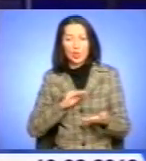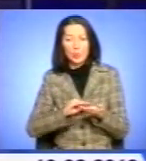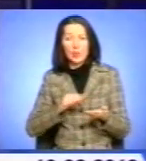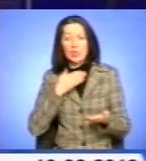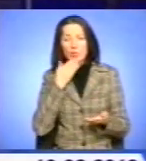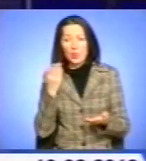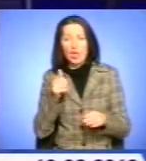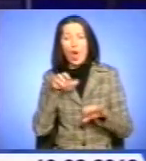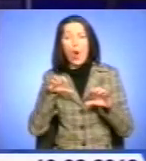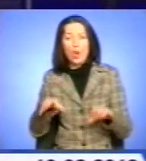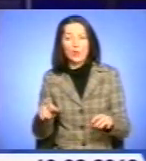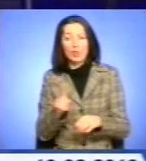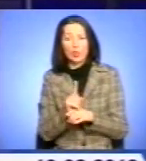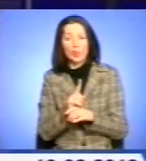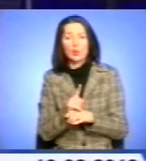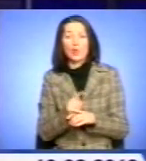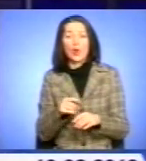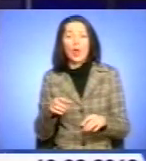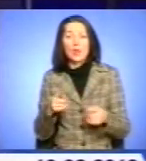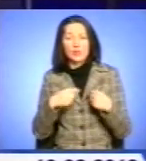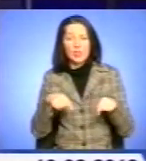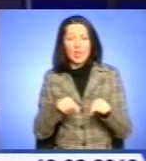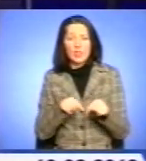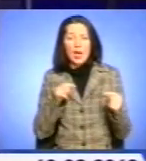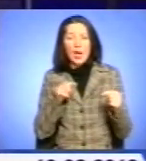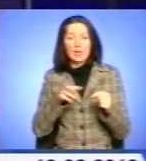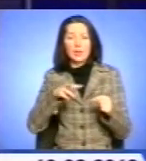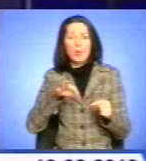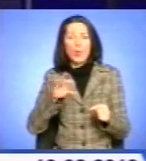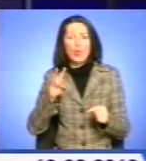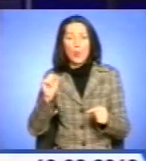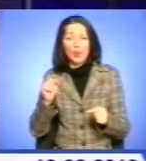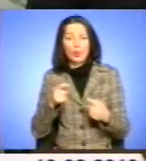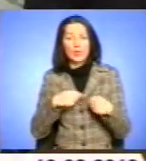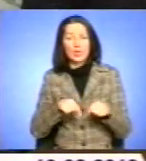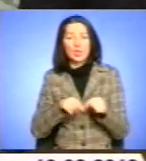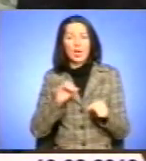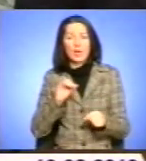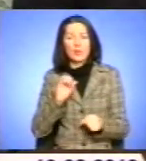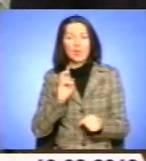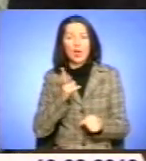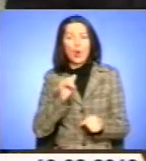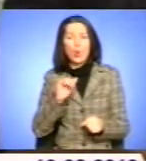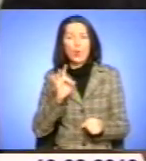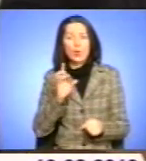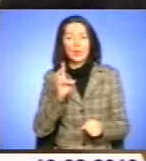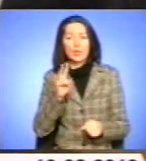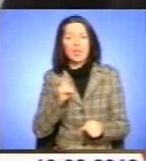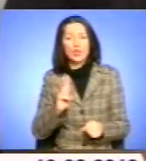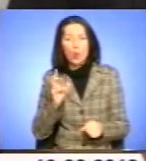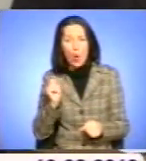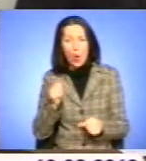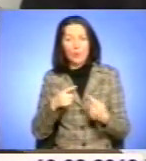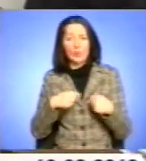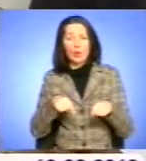обласного територіального відділення Антимонопольного комітету України Івана Курницького. Органи місцевого самоврядування повинні